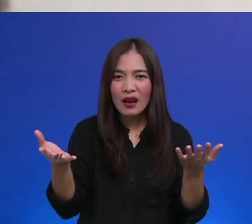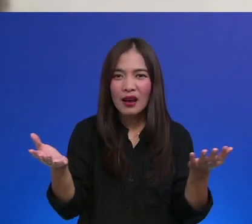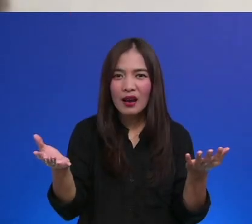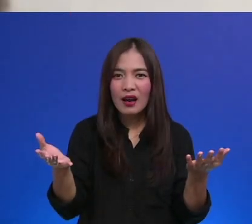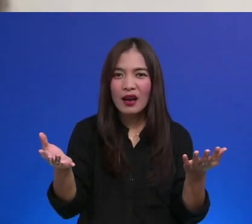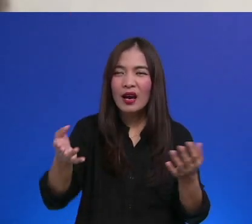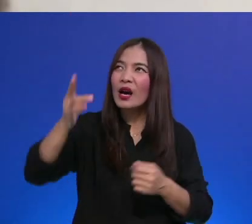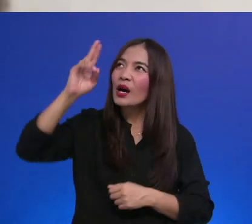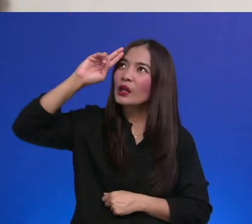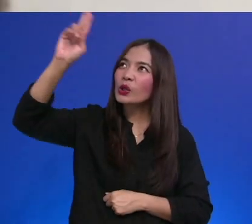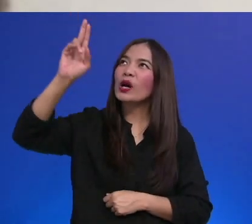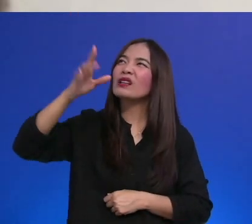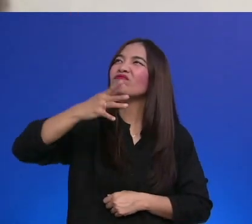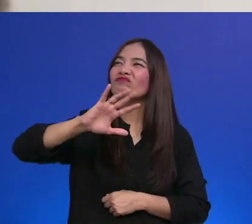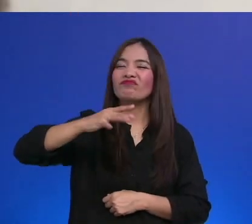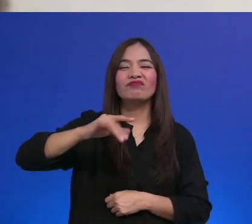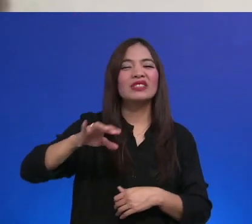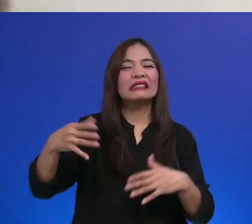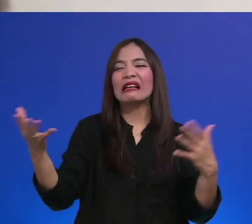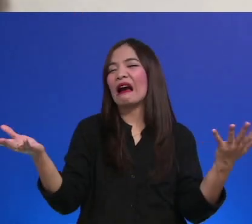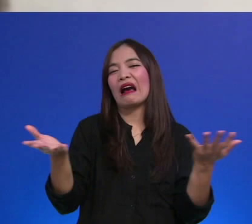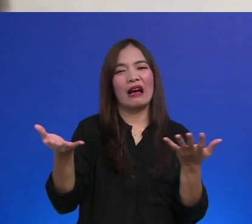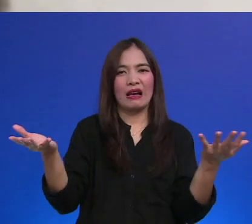seakan-akan Tuhan tidak ada